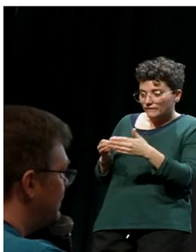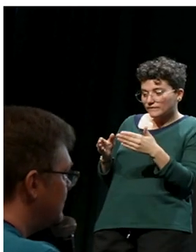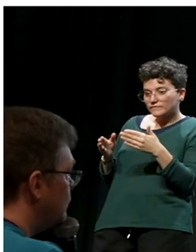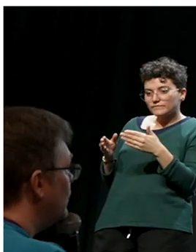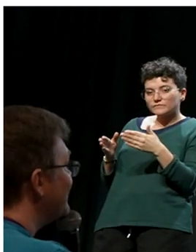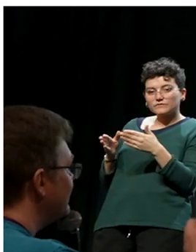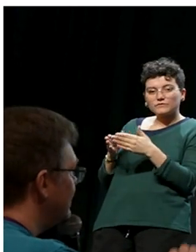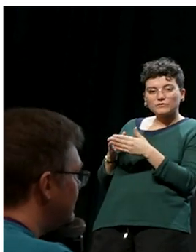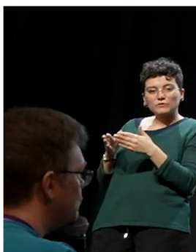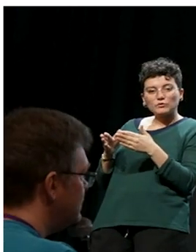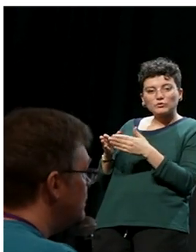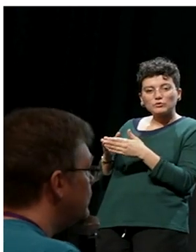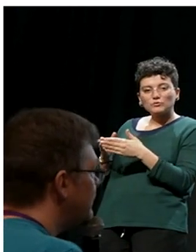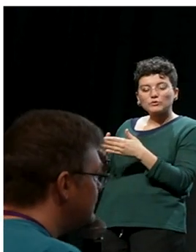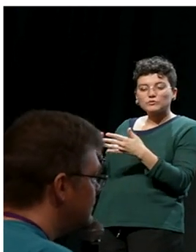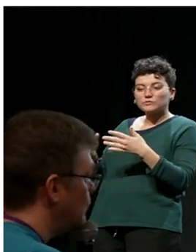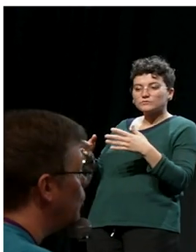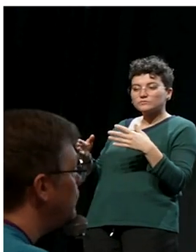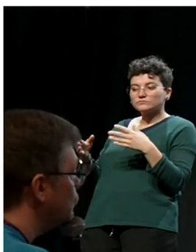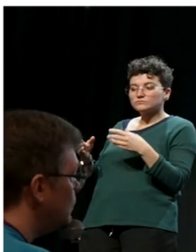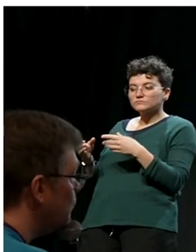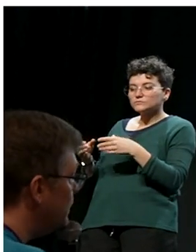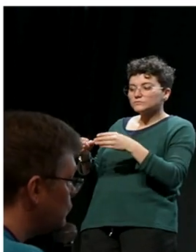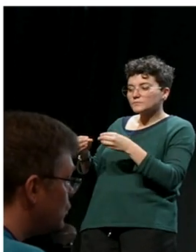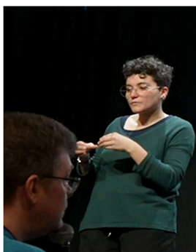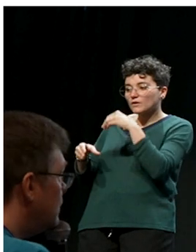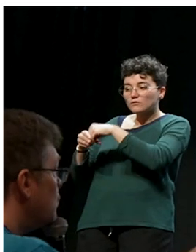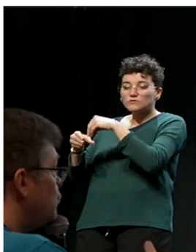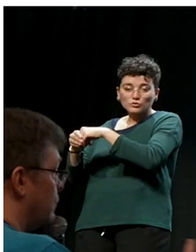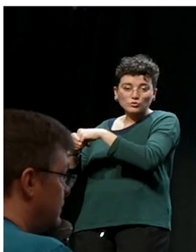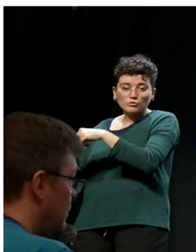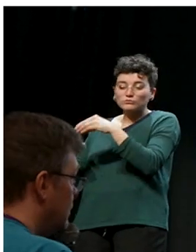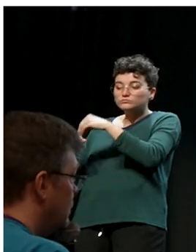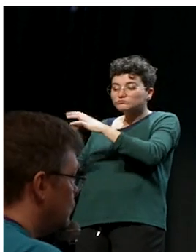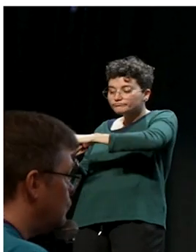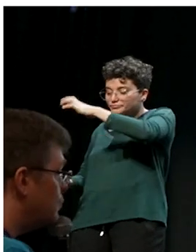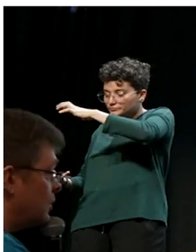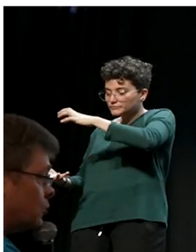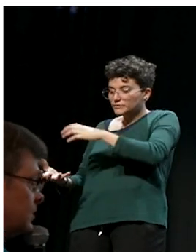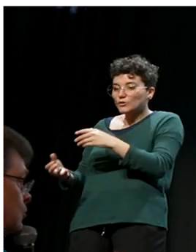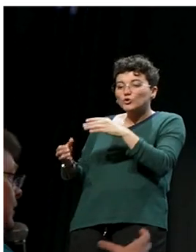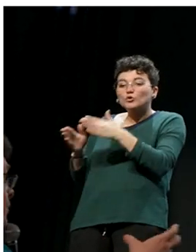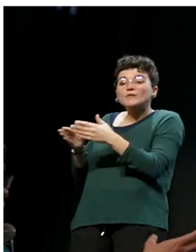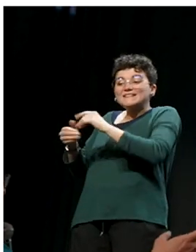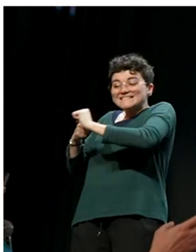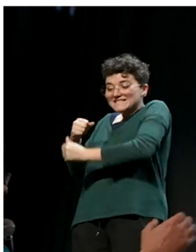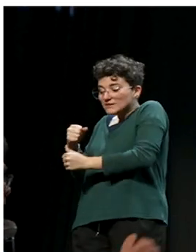du dataset ou à la synthèse de style de dataset, c'est-à-dire qu'on peut éventuellement mélanger plusieurs styles en disant je veux quelque chose qui soit à